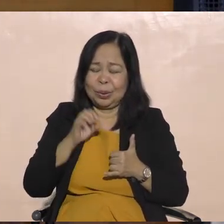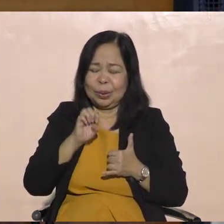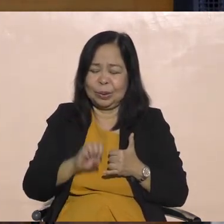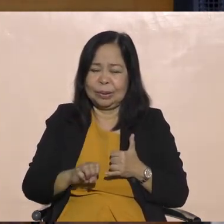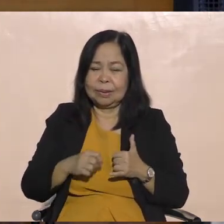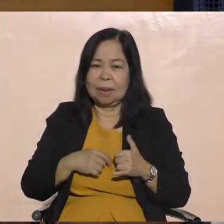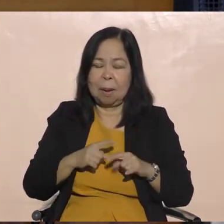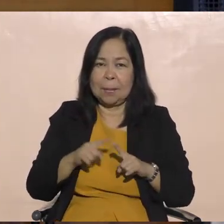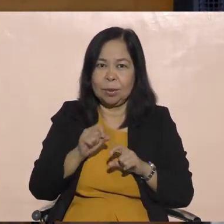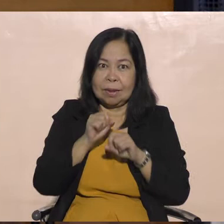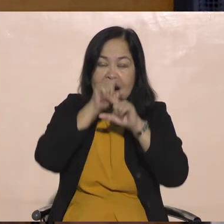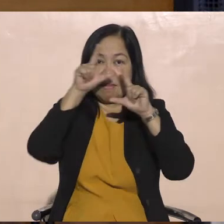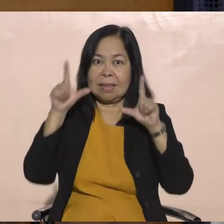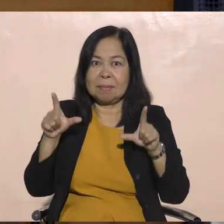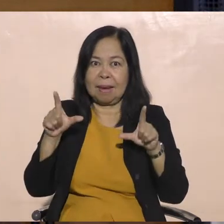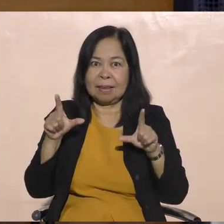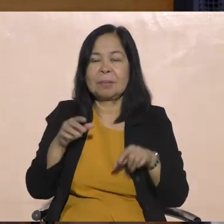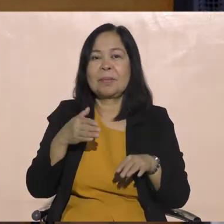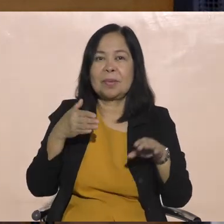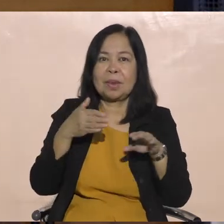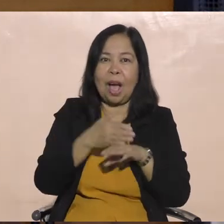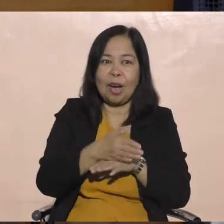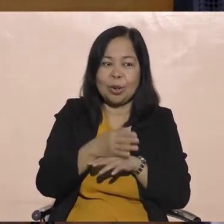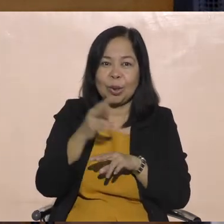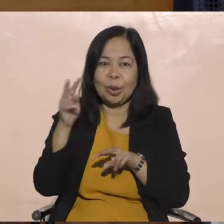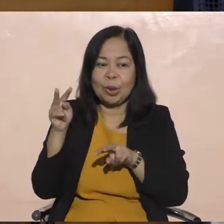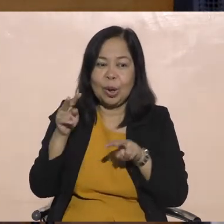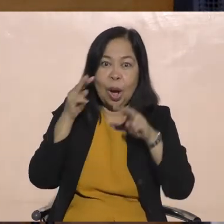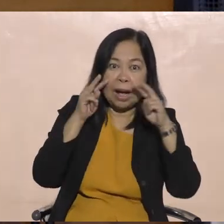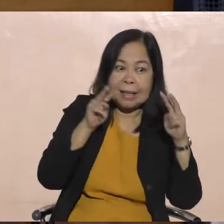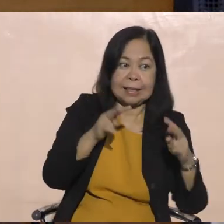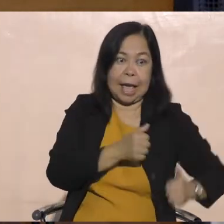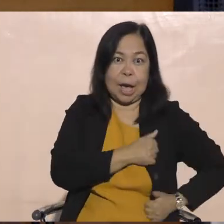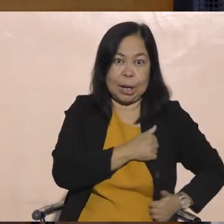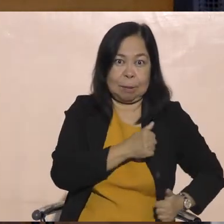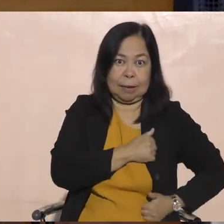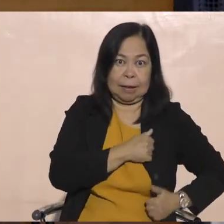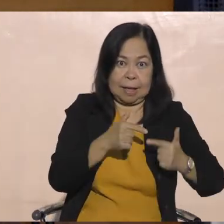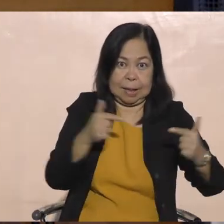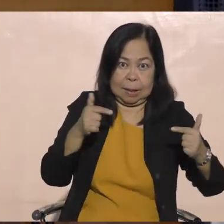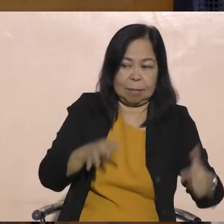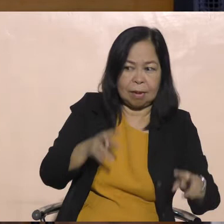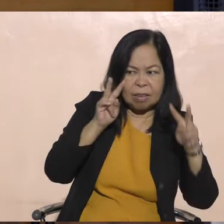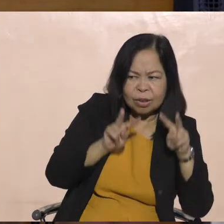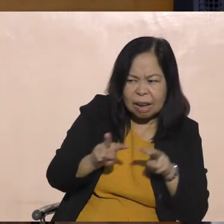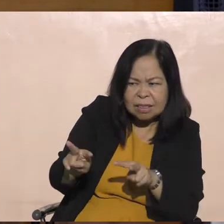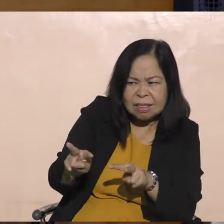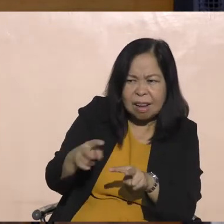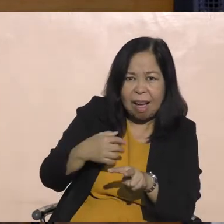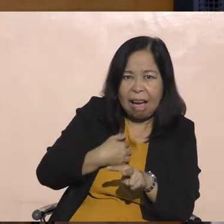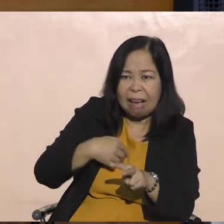amazement, however, after glancing in the direction of his cave, ang mga kaaway, mga